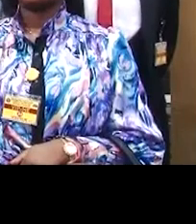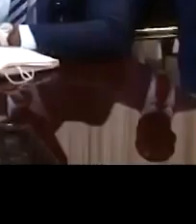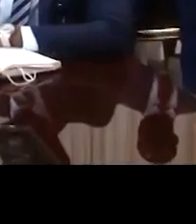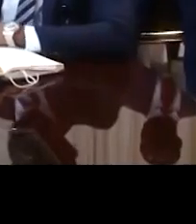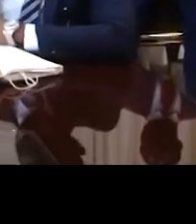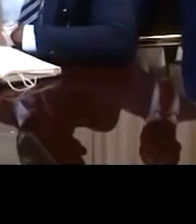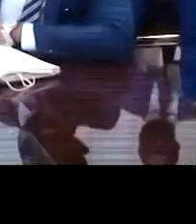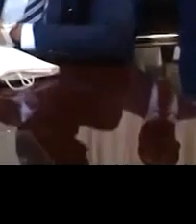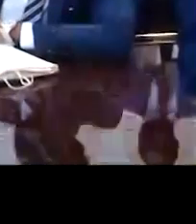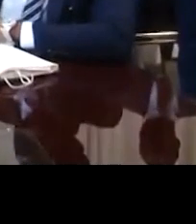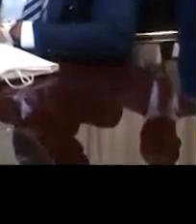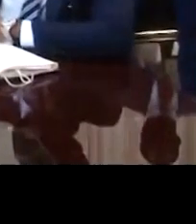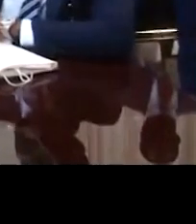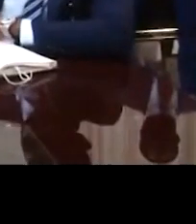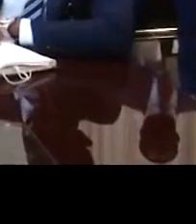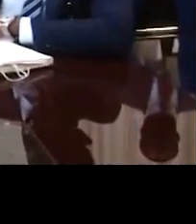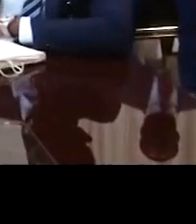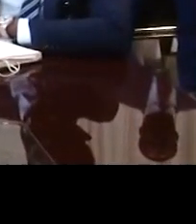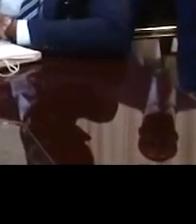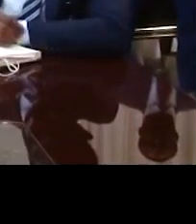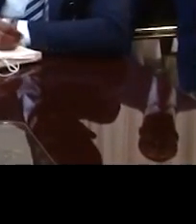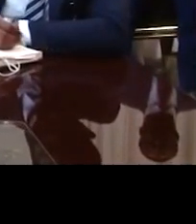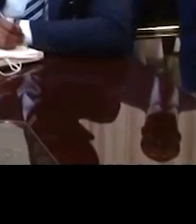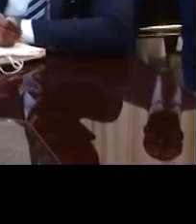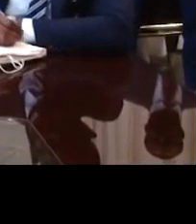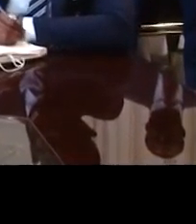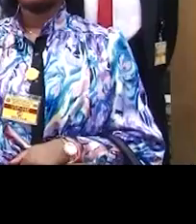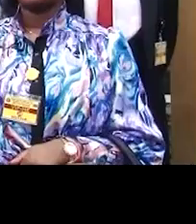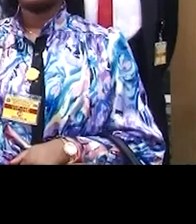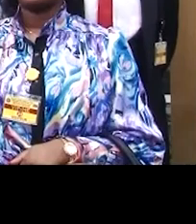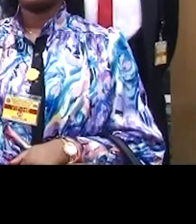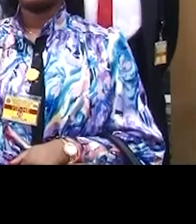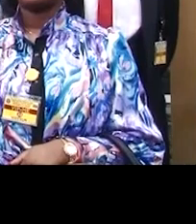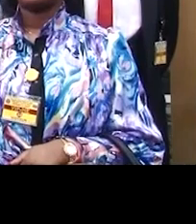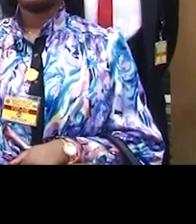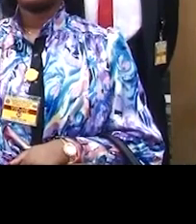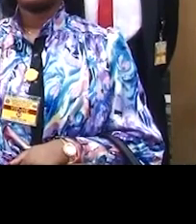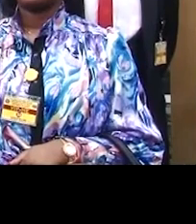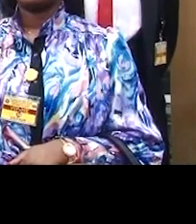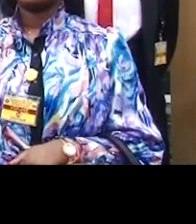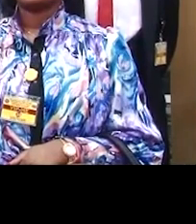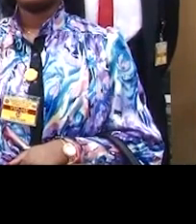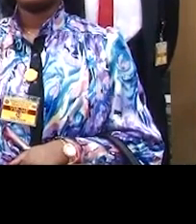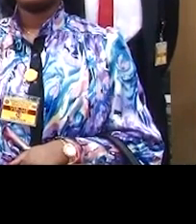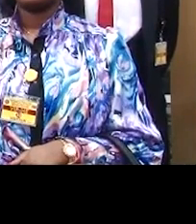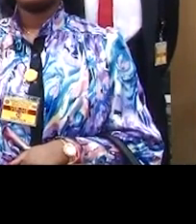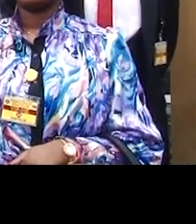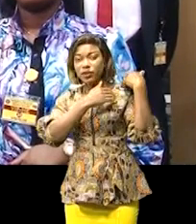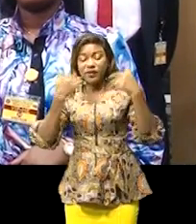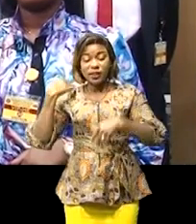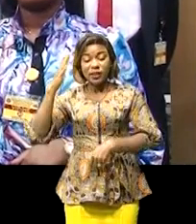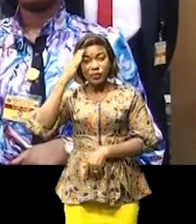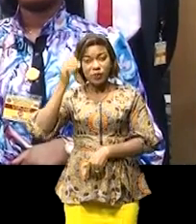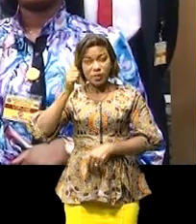même dans d'autres universités de la République. C'est l'une des raisons pour laquelle nous appelons tous les étudiants de la République au calme. Le chef de l'État est saisi, il nous a récit, il nous a rassuré